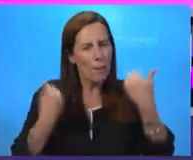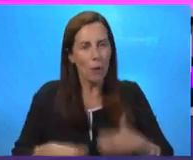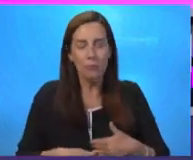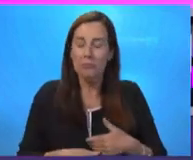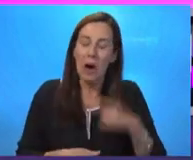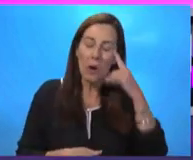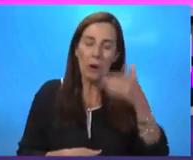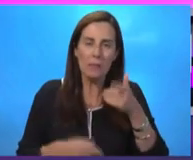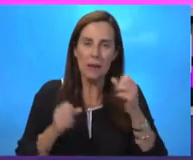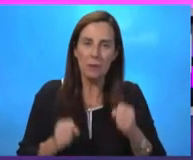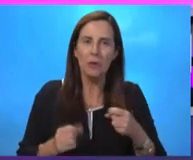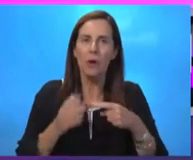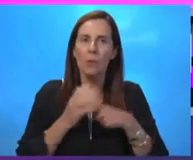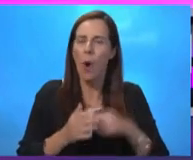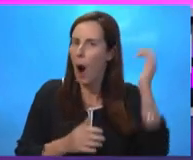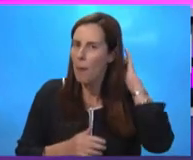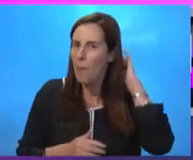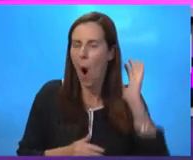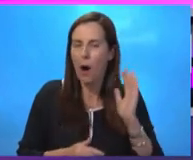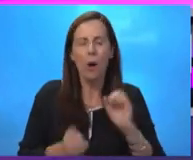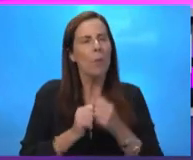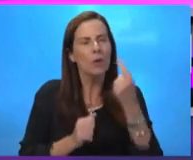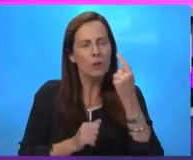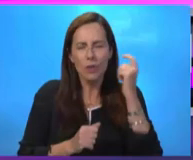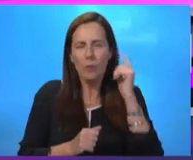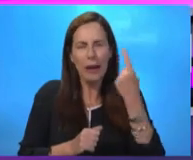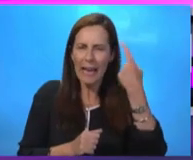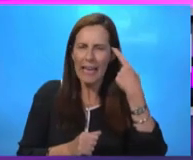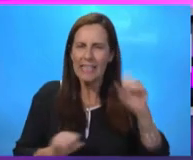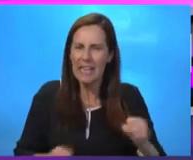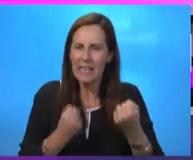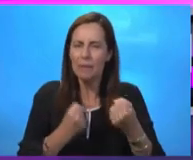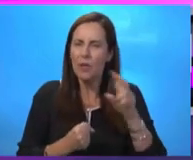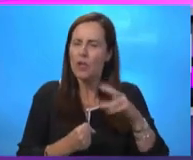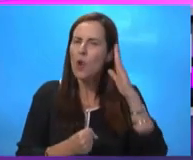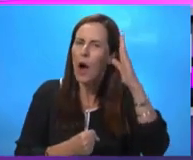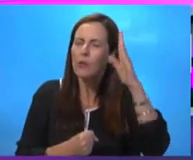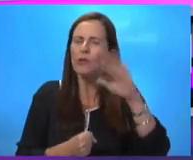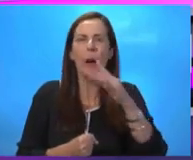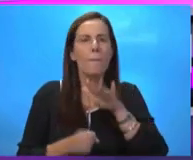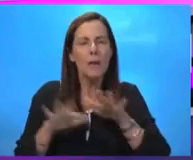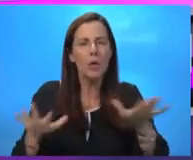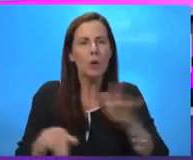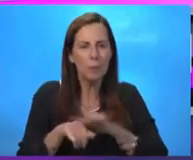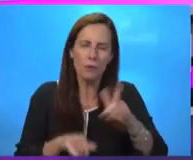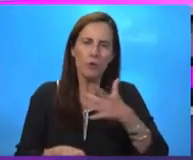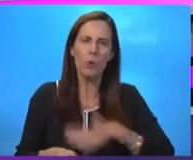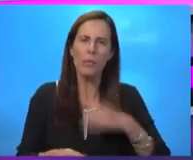זה בטוח, כמו המוח שלך. בוא נשמע את אחד היזמים שיש לו חזון, שיש לו כמה מיליונים פנויים, וזה מה שהוא רוצה